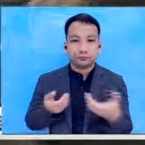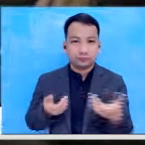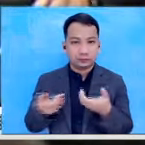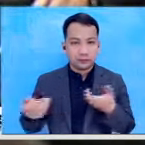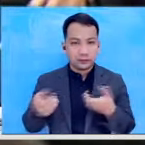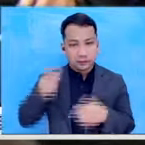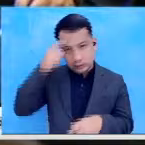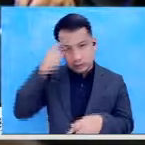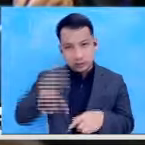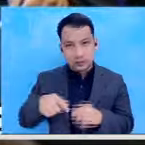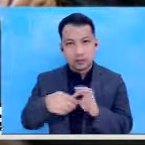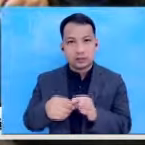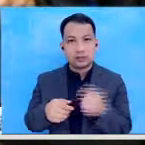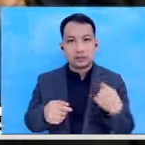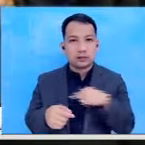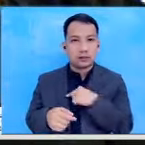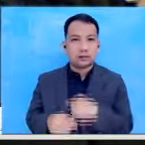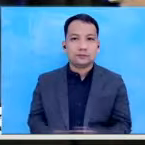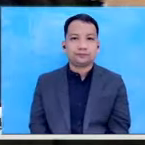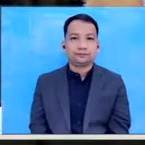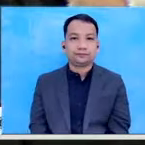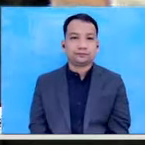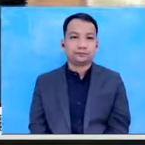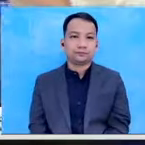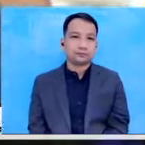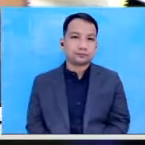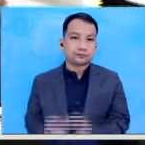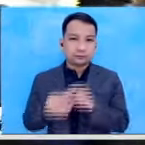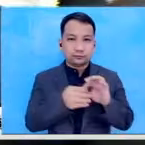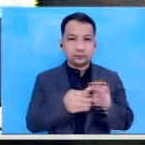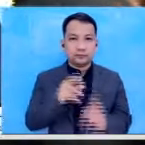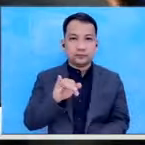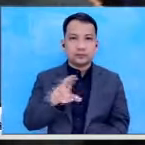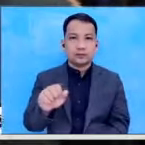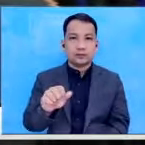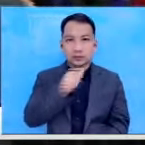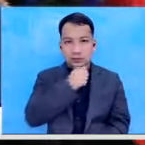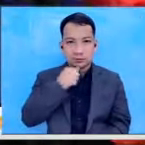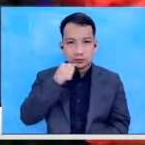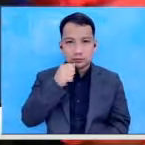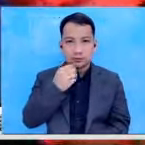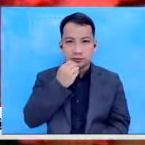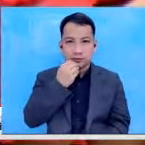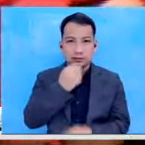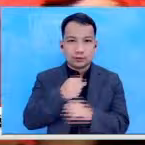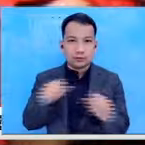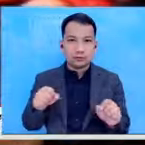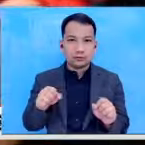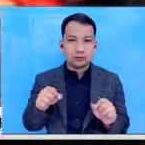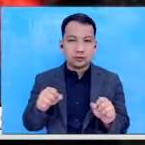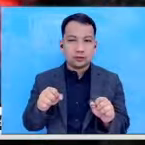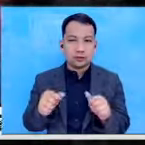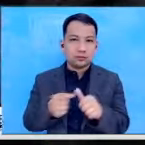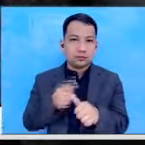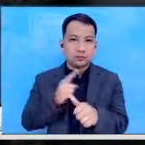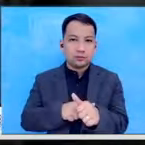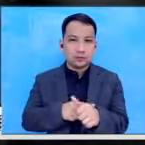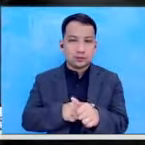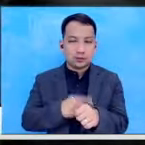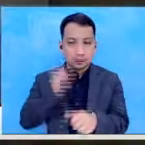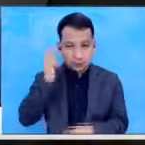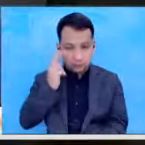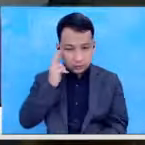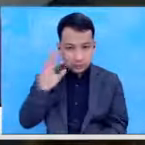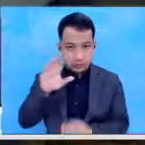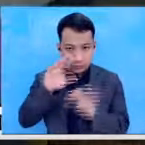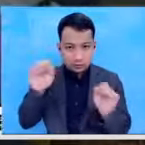misunderstanding. Bukod sa maritime cooperation, agrikultura at food security ang isa pa sa pangunahing pakay ng Pangulo sa